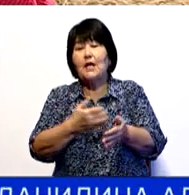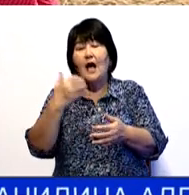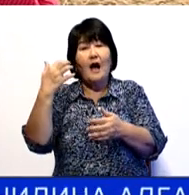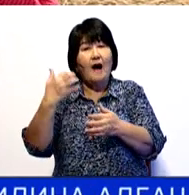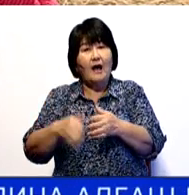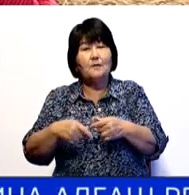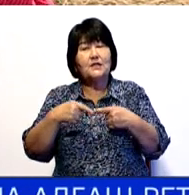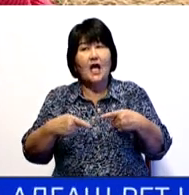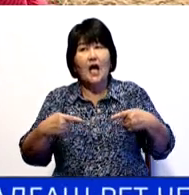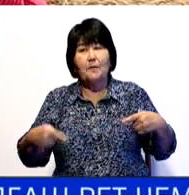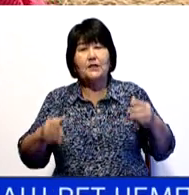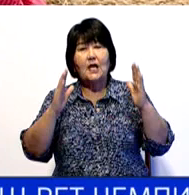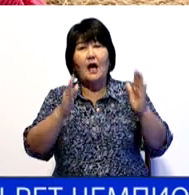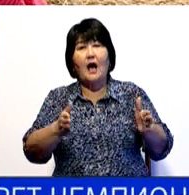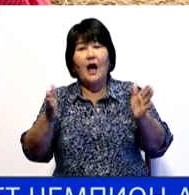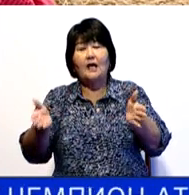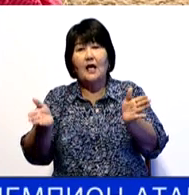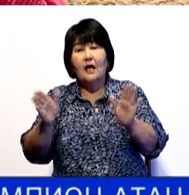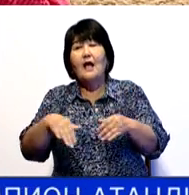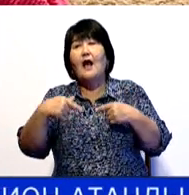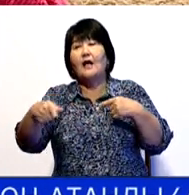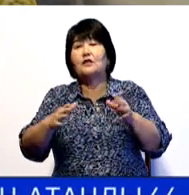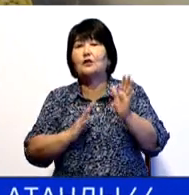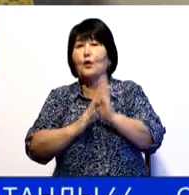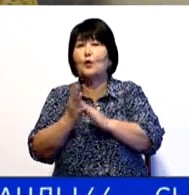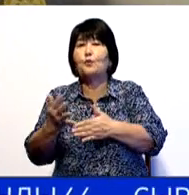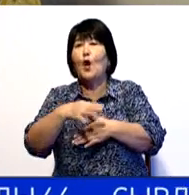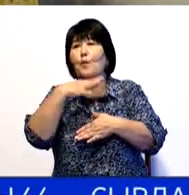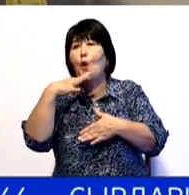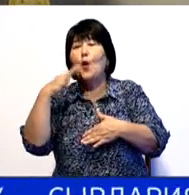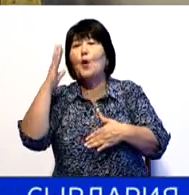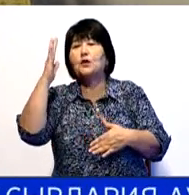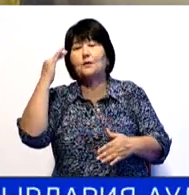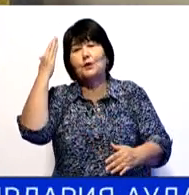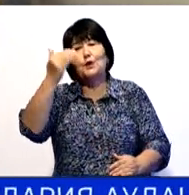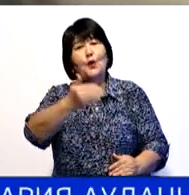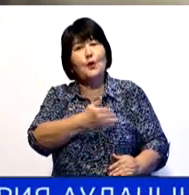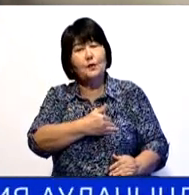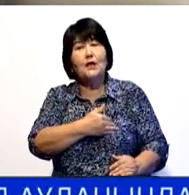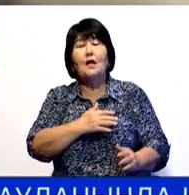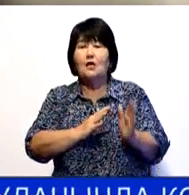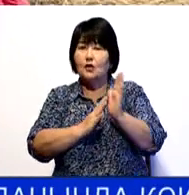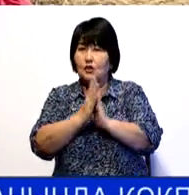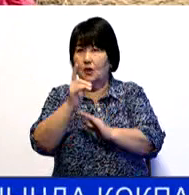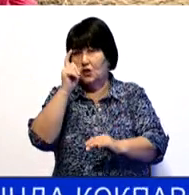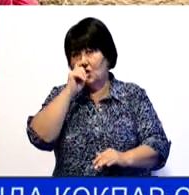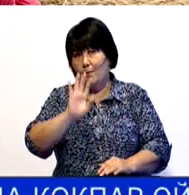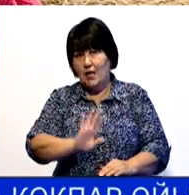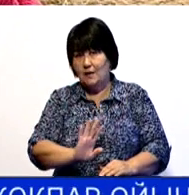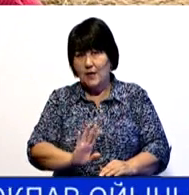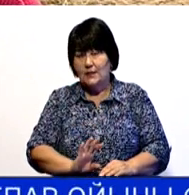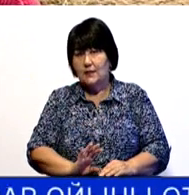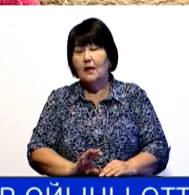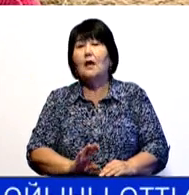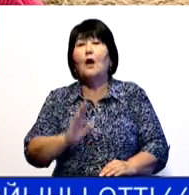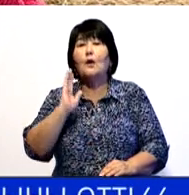қарамастан бірнеше атыздарымыз қасада, қалған жерден өнімді мол жинаймыз деген үміттеміз. Шығымы жаман емес.